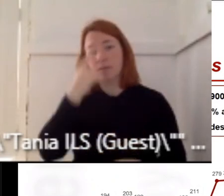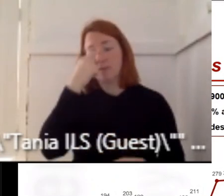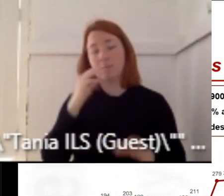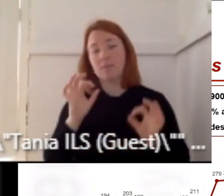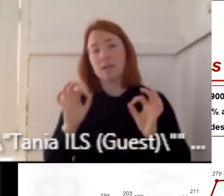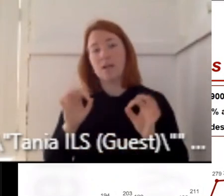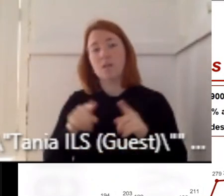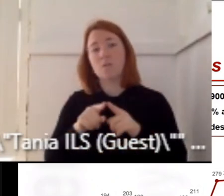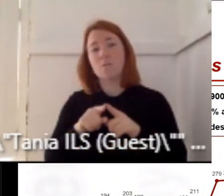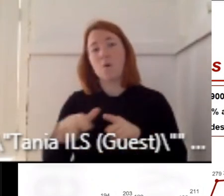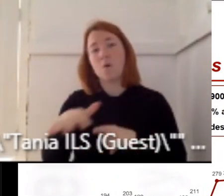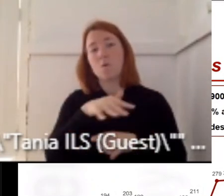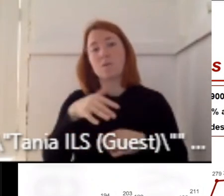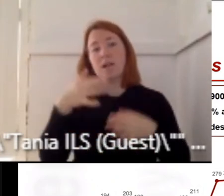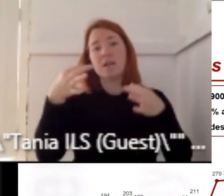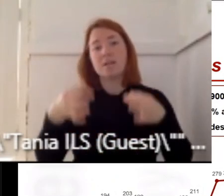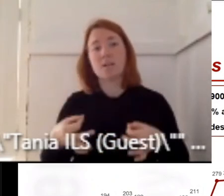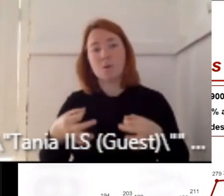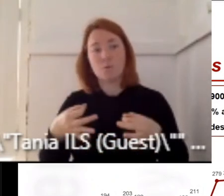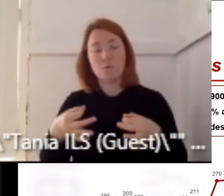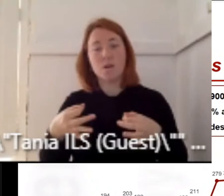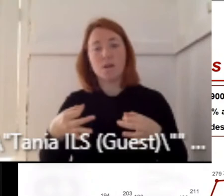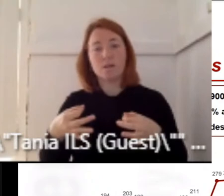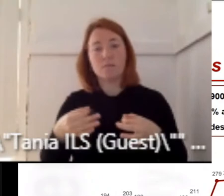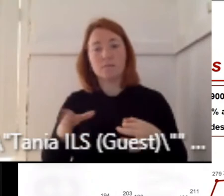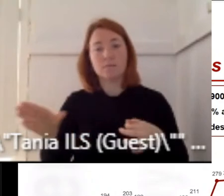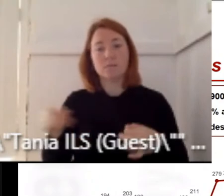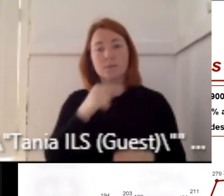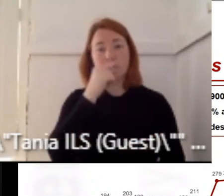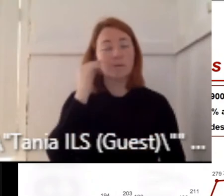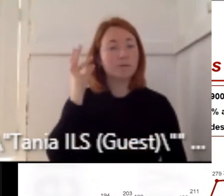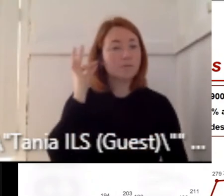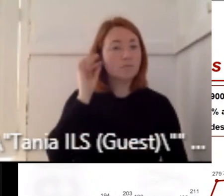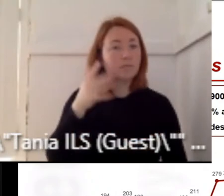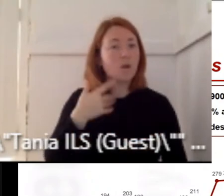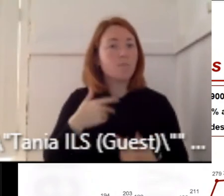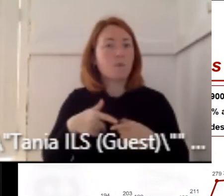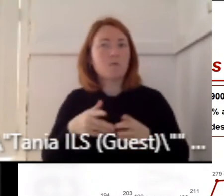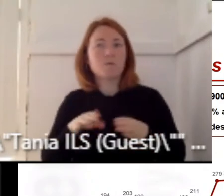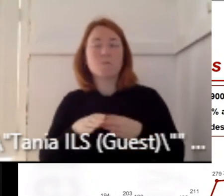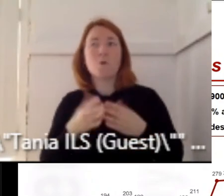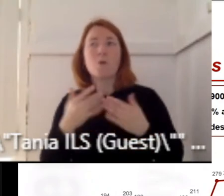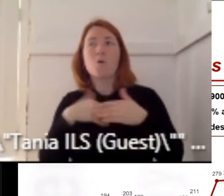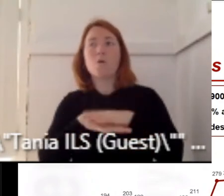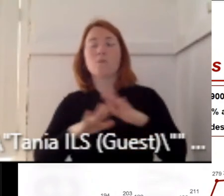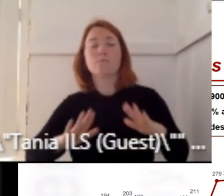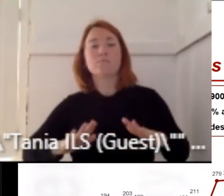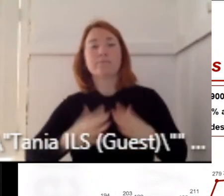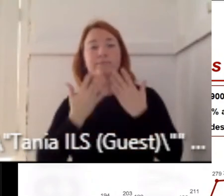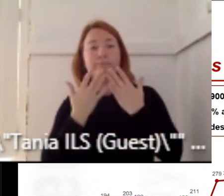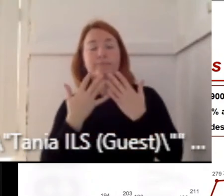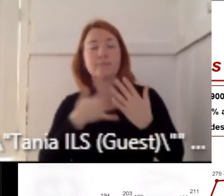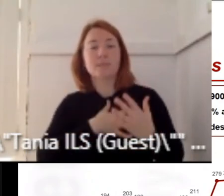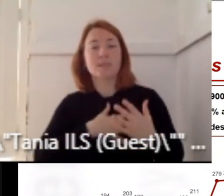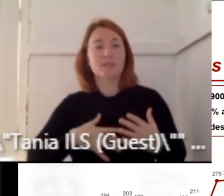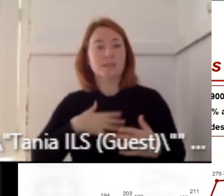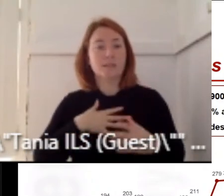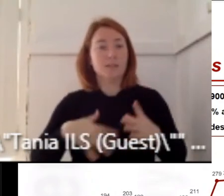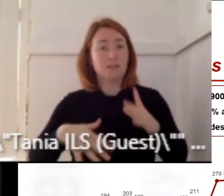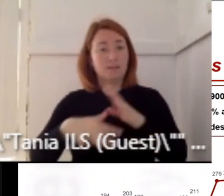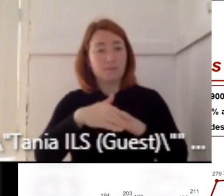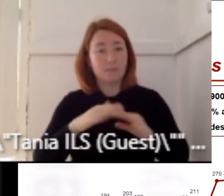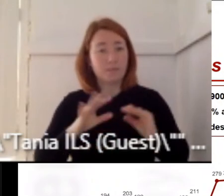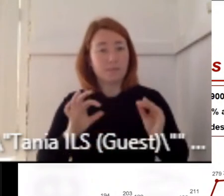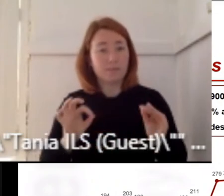llocs segurs on tots i totes ens podem refugiar no? i estar en un espai de confortabilitat, però